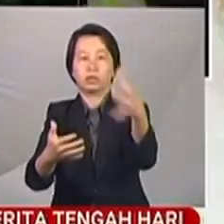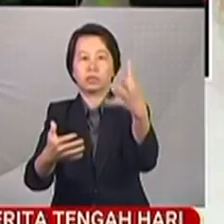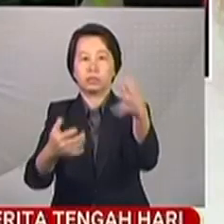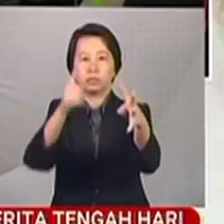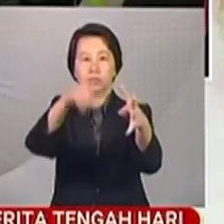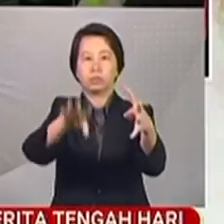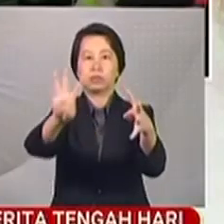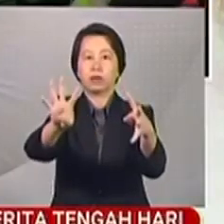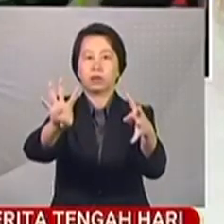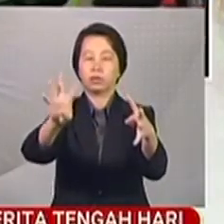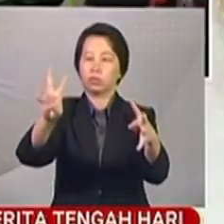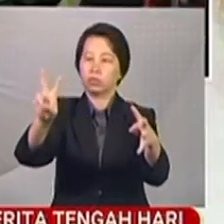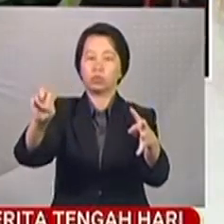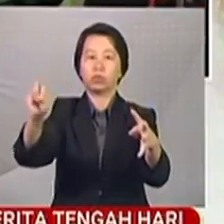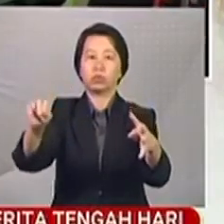Apple